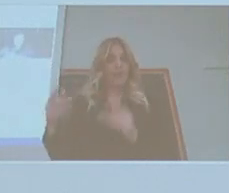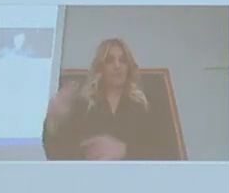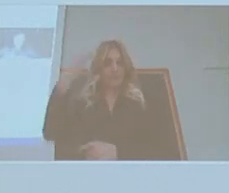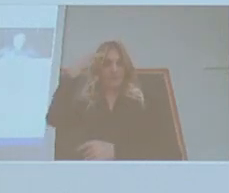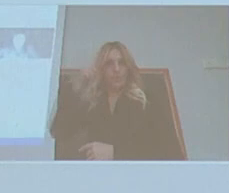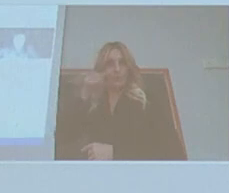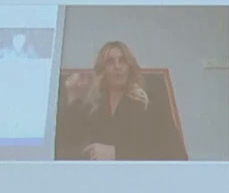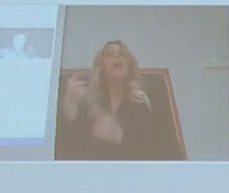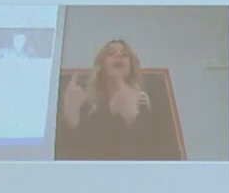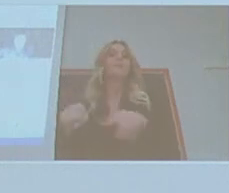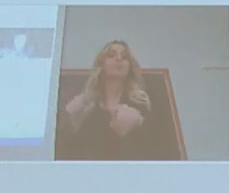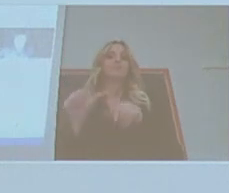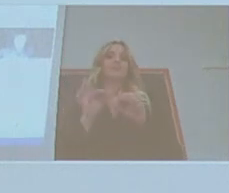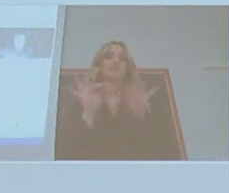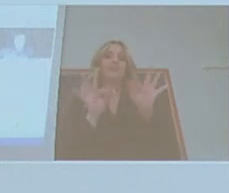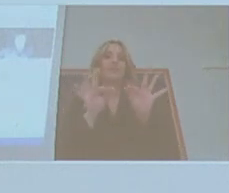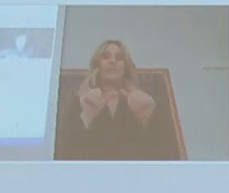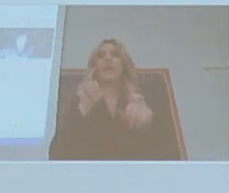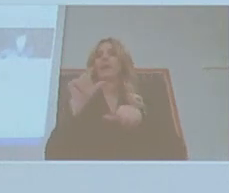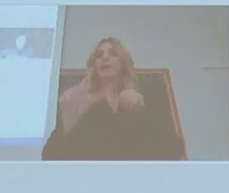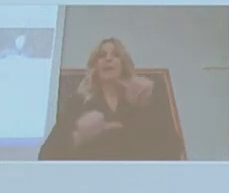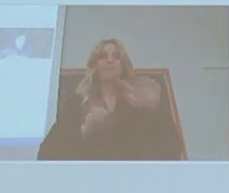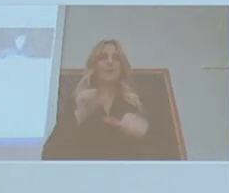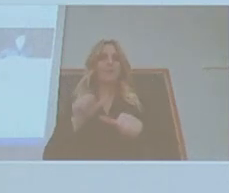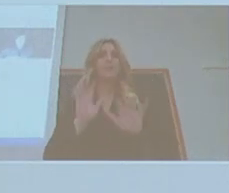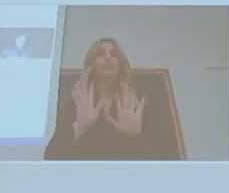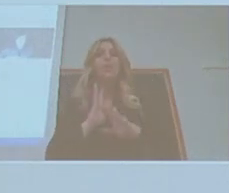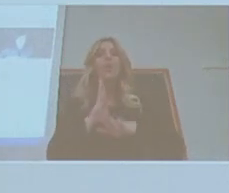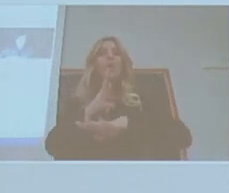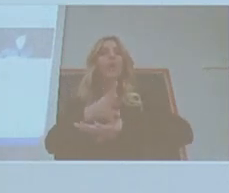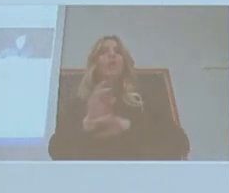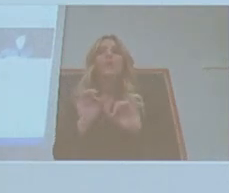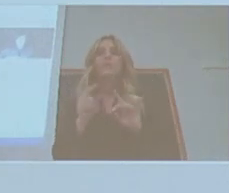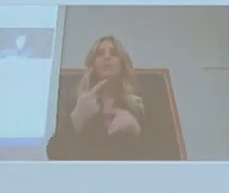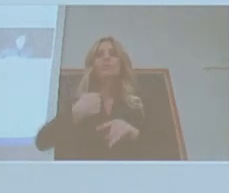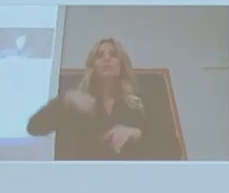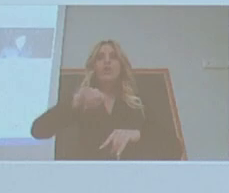il cambiamento. Ma la pandemia che abbiamo subito